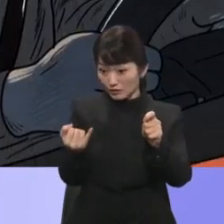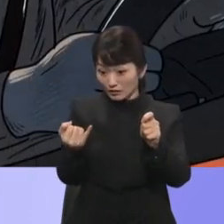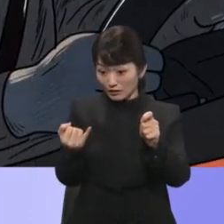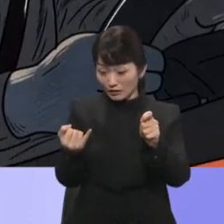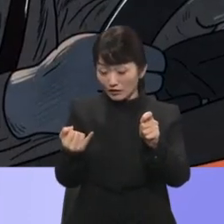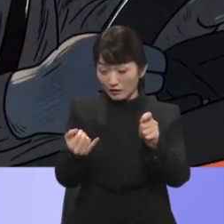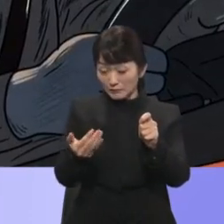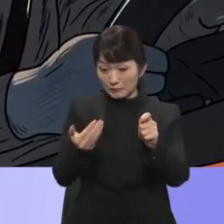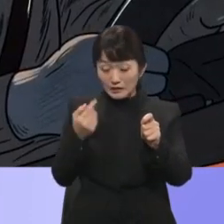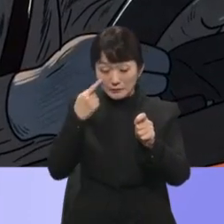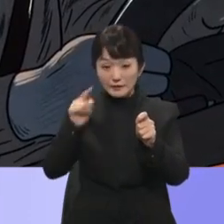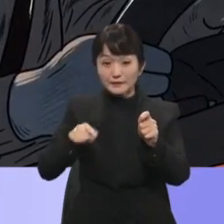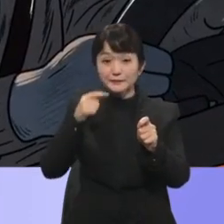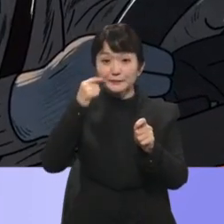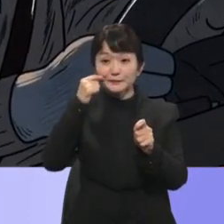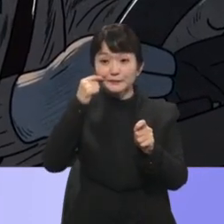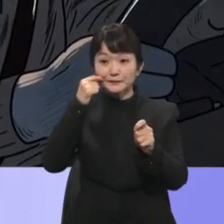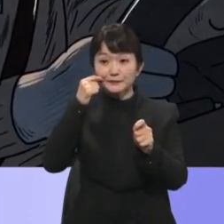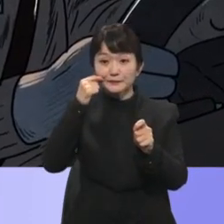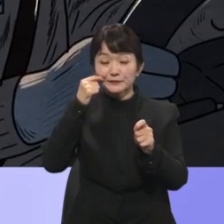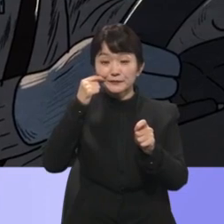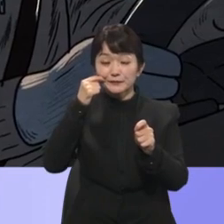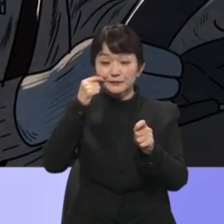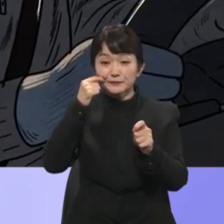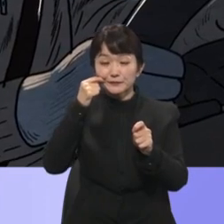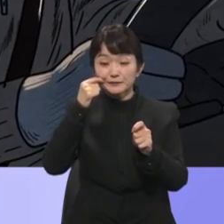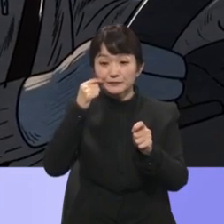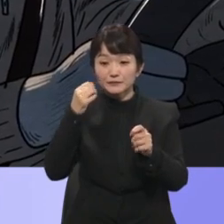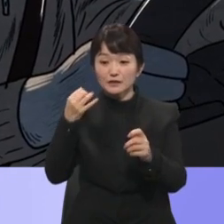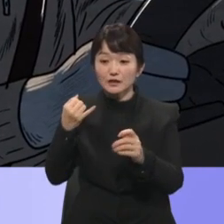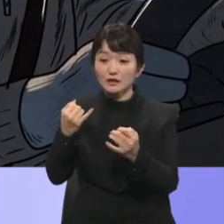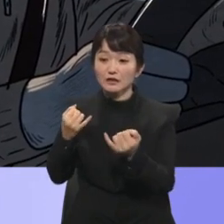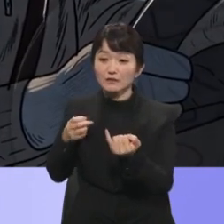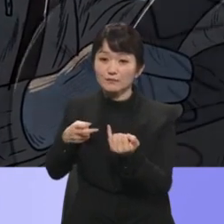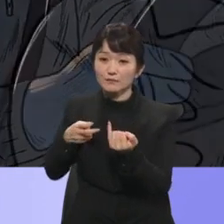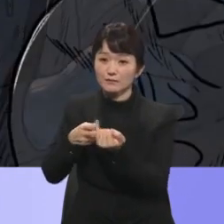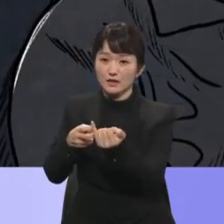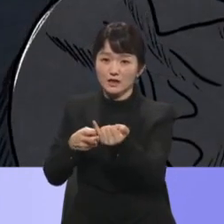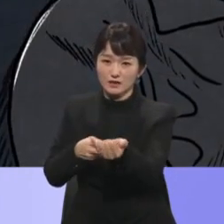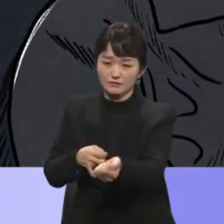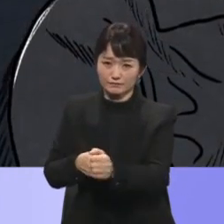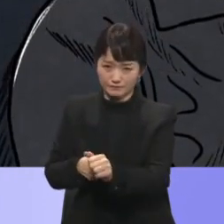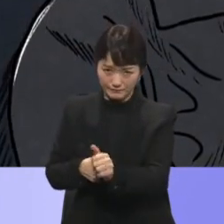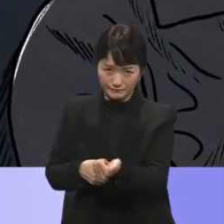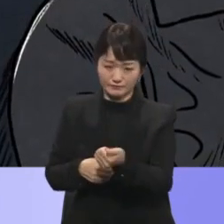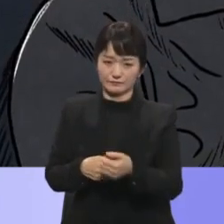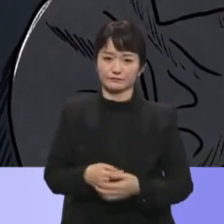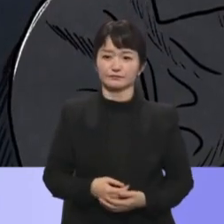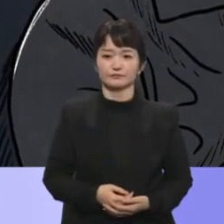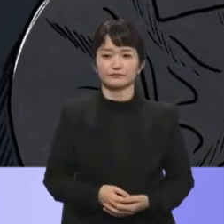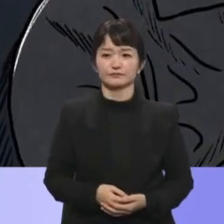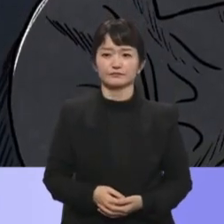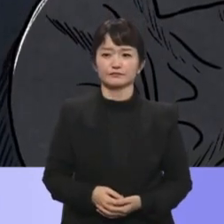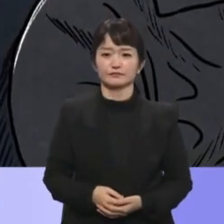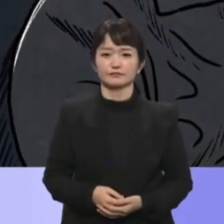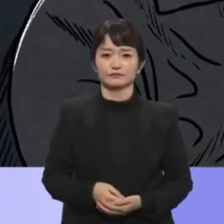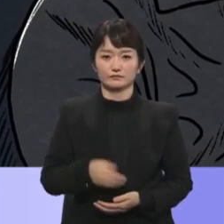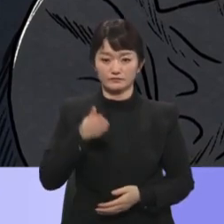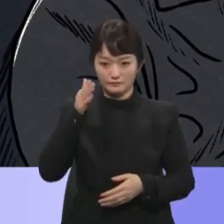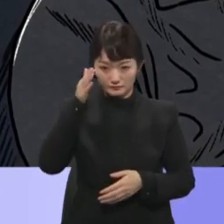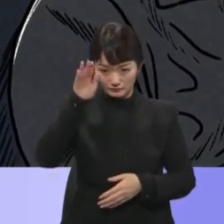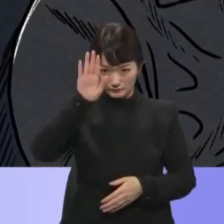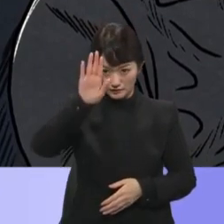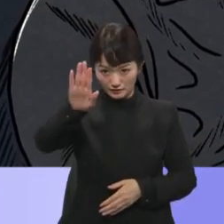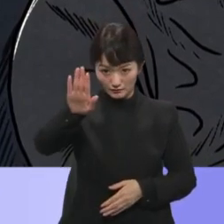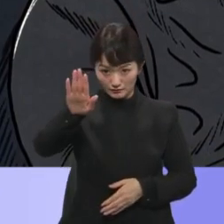그걸 미쳐 발견하지 못하고 이제 그런 사고가 난 상황인데요 이제 그것도 마찬가지로 전 그 전방주시 의무를